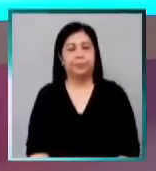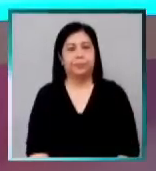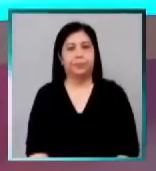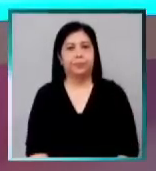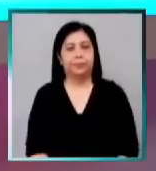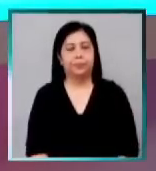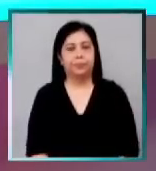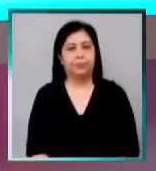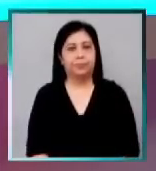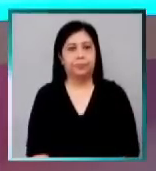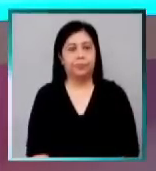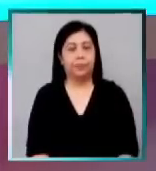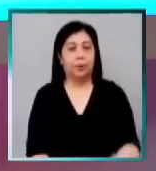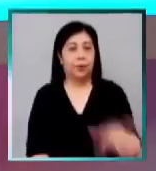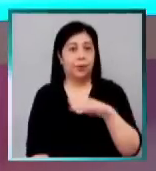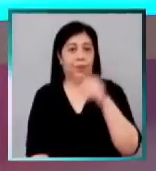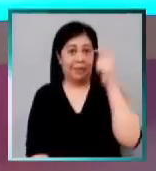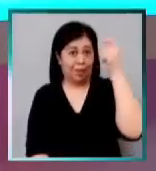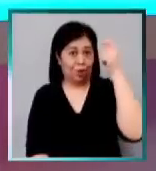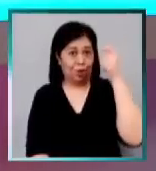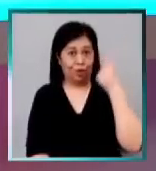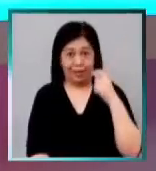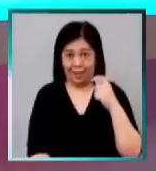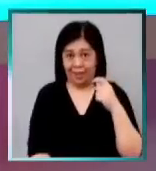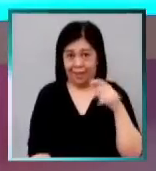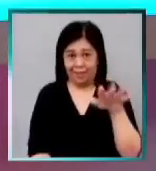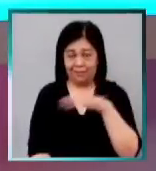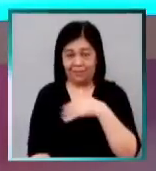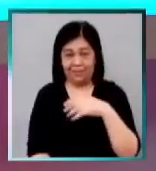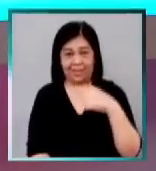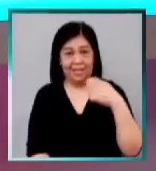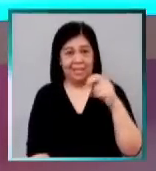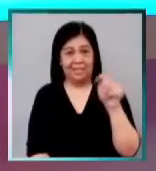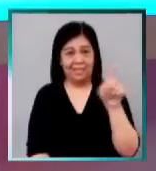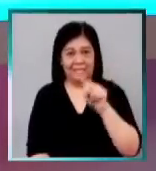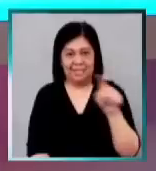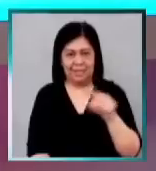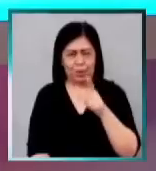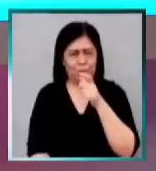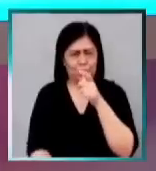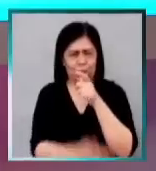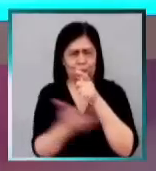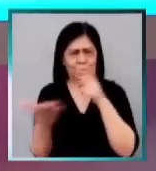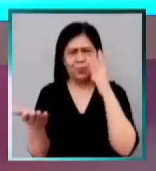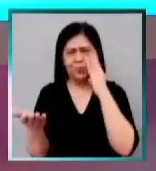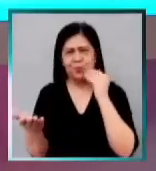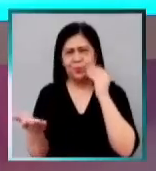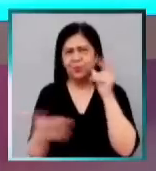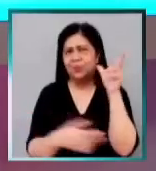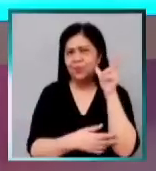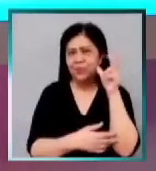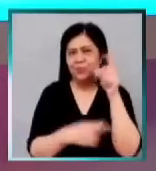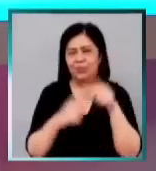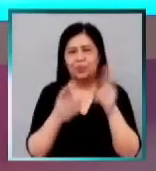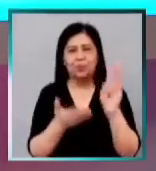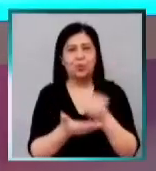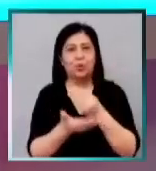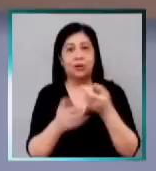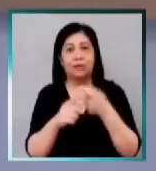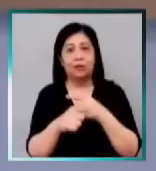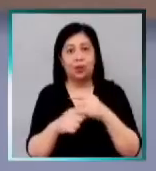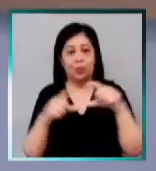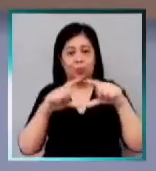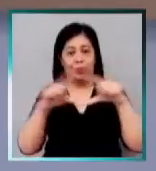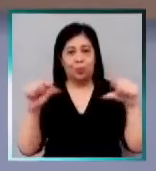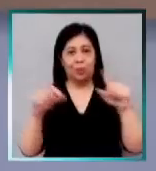Sa mga tito at tita dyan at sa mga Gen Z na rin, sino sa inyo ang nakaranas makinig sa mga music galing sa cassette tape?